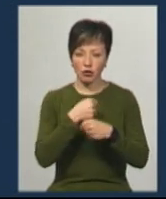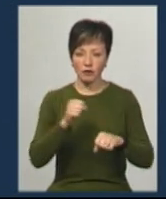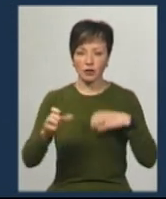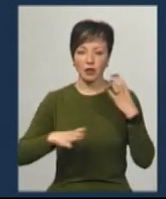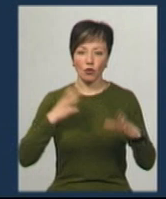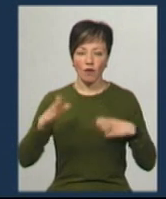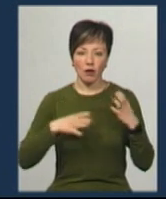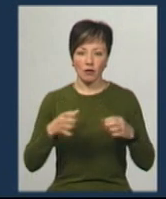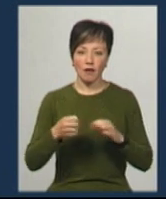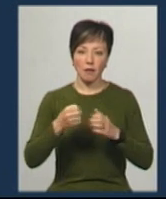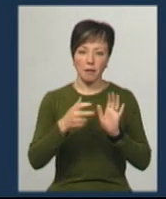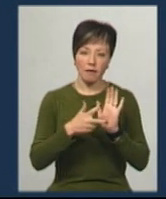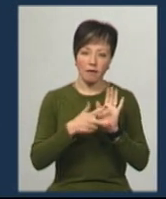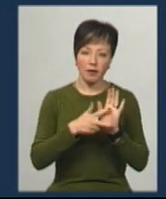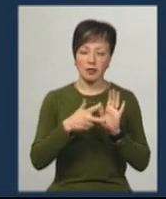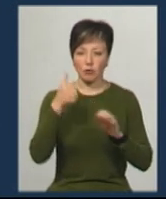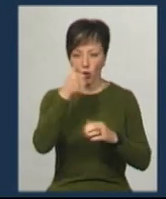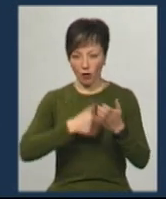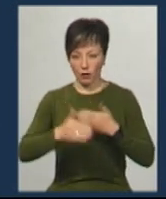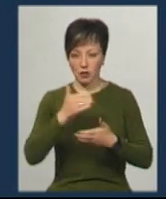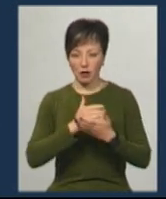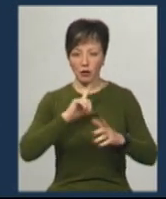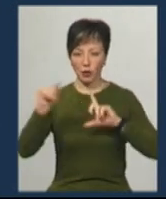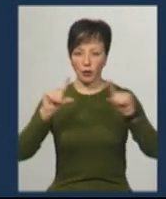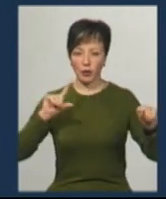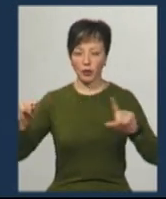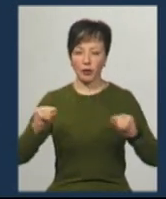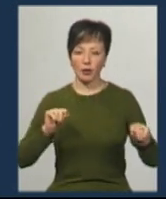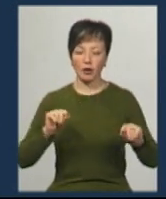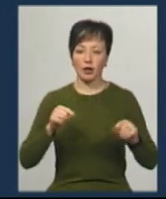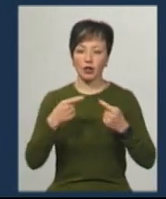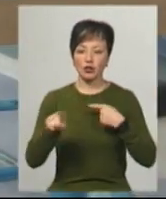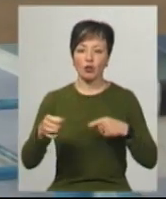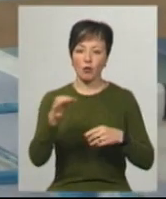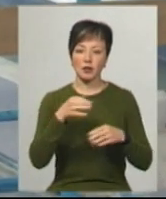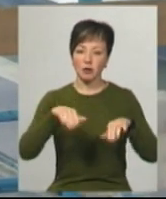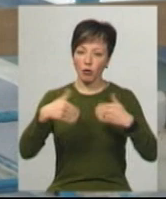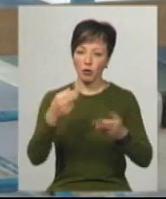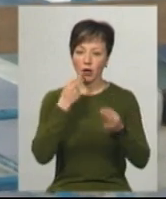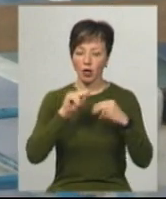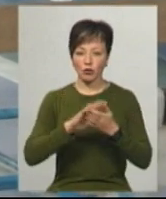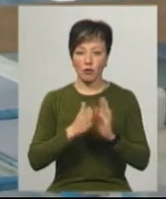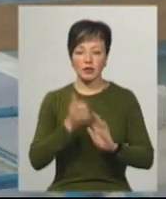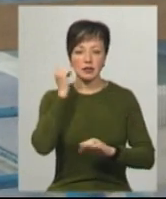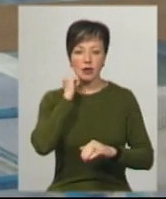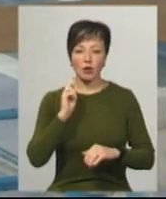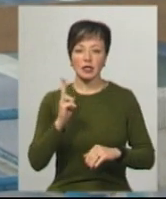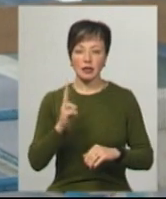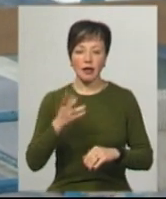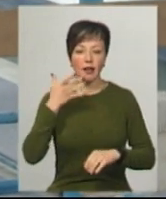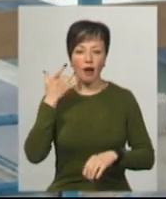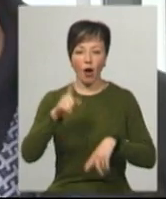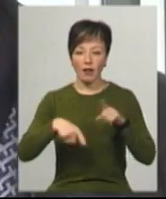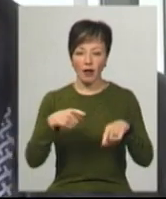останні 5-8 років в інші області поїхали, там, де їм запропонували кращі умови. Старокостянтинівські легкоатлети не винято,